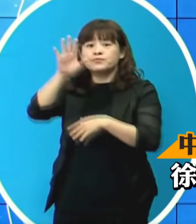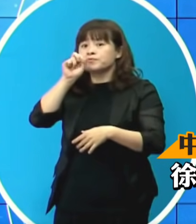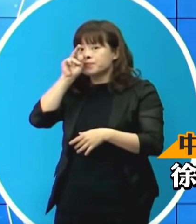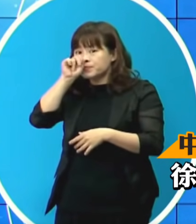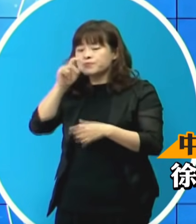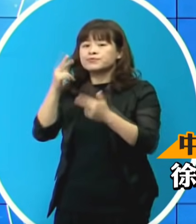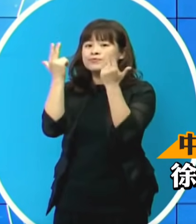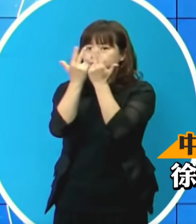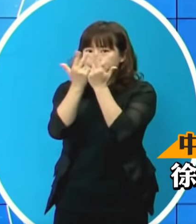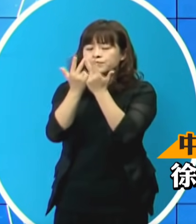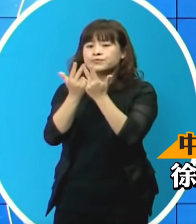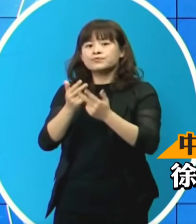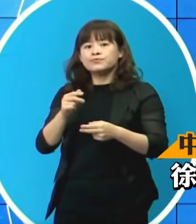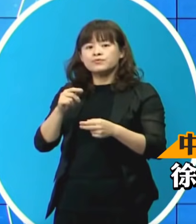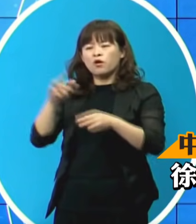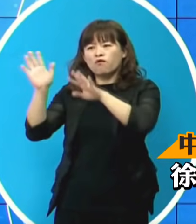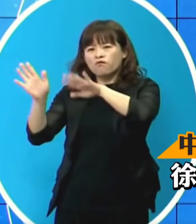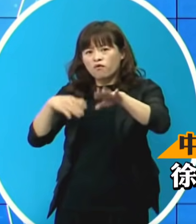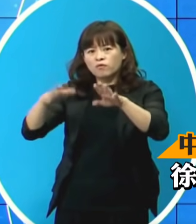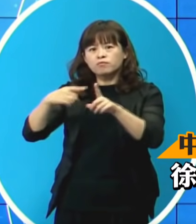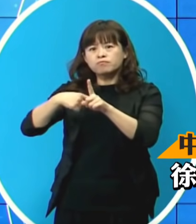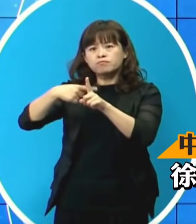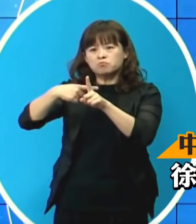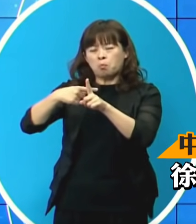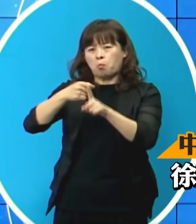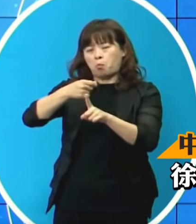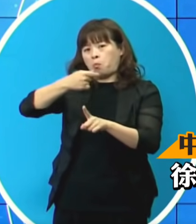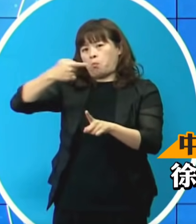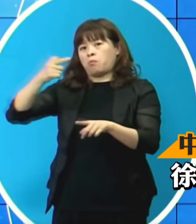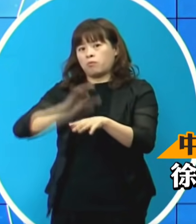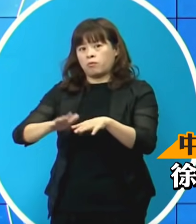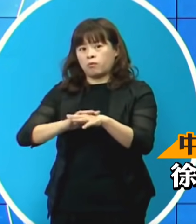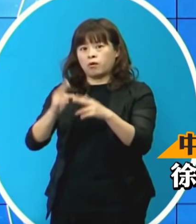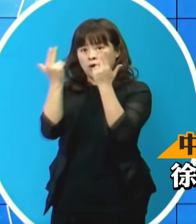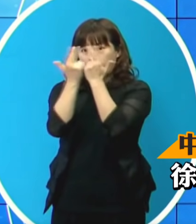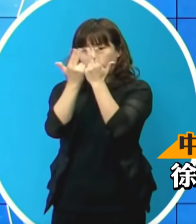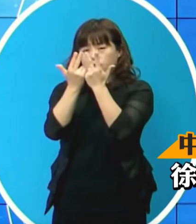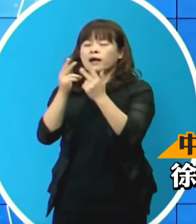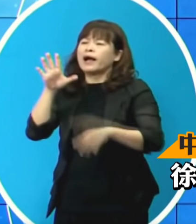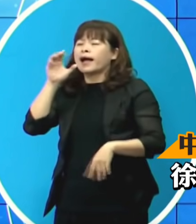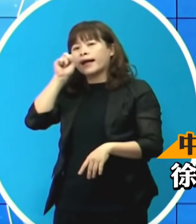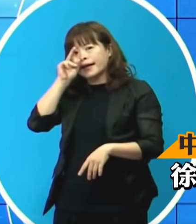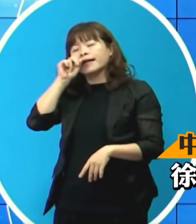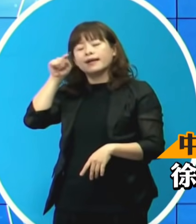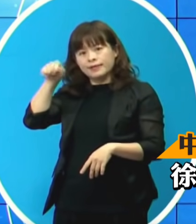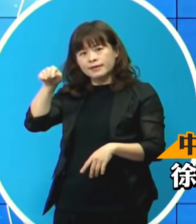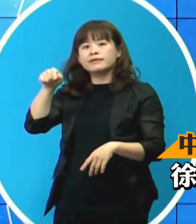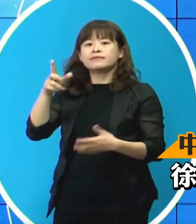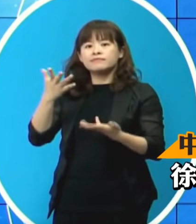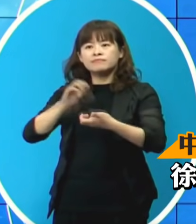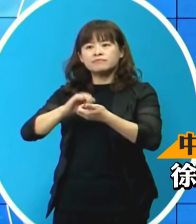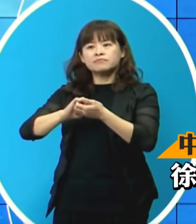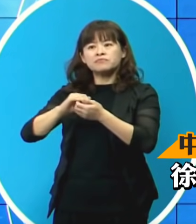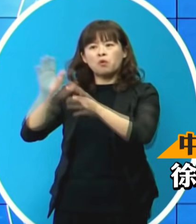兰还有新北的风力会逐渐的增强。在宜兰的部分呢，有可